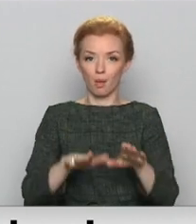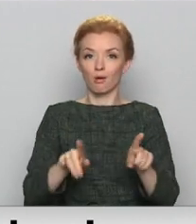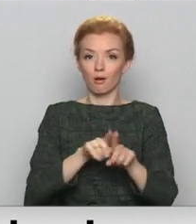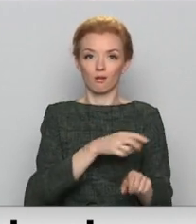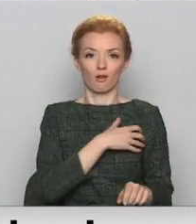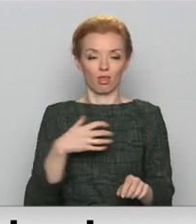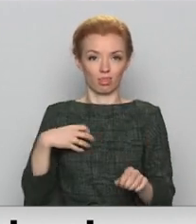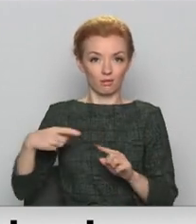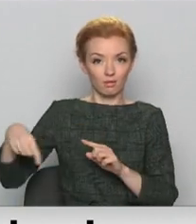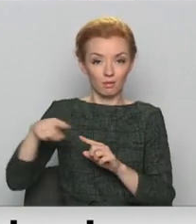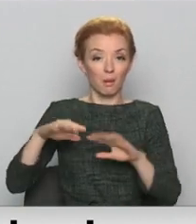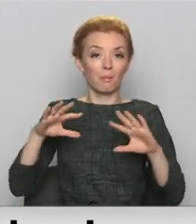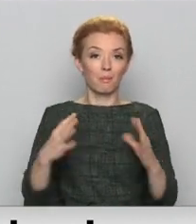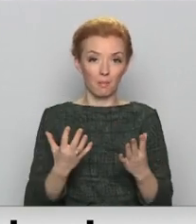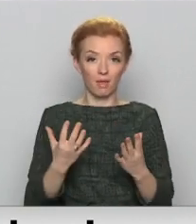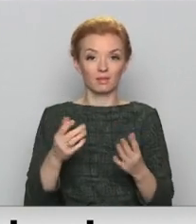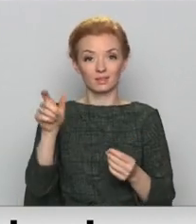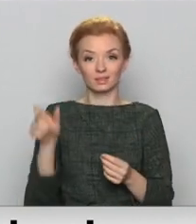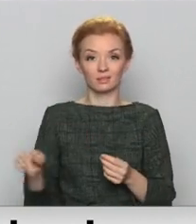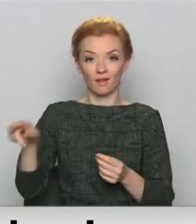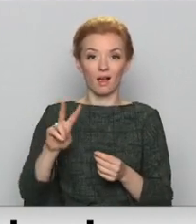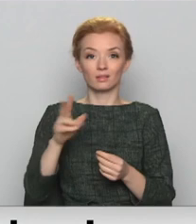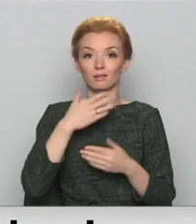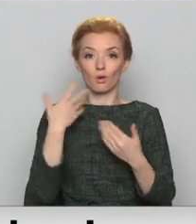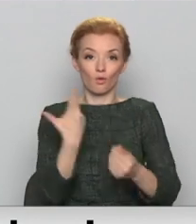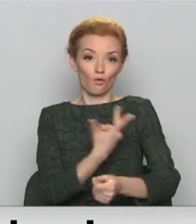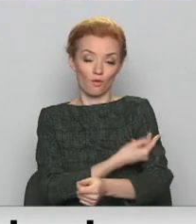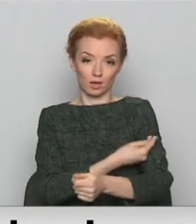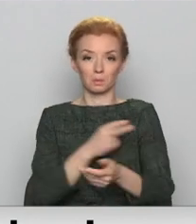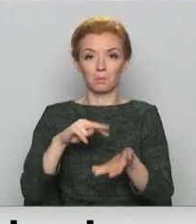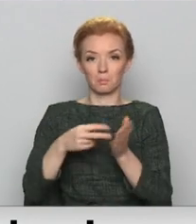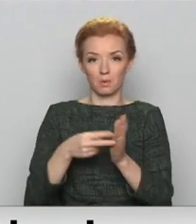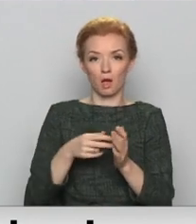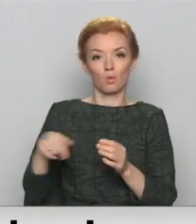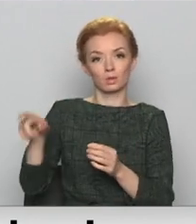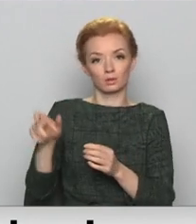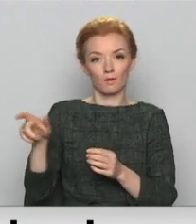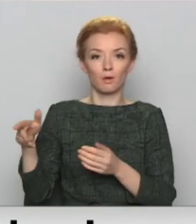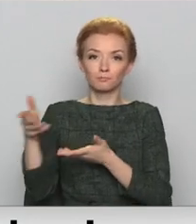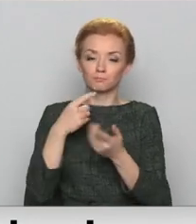Taču vakcinēties vēl neizlēmušos plānos uzrunāt individuāli. Turpina Madara Līcīte.